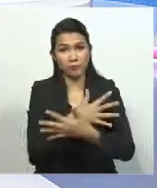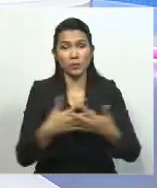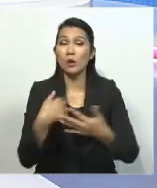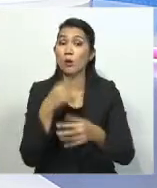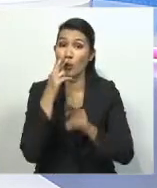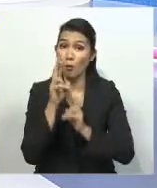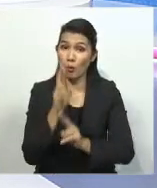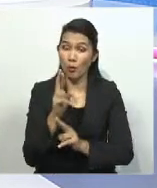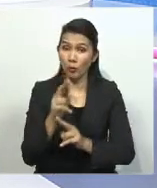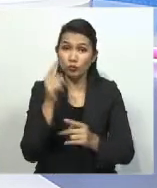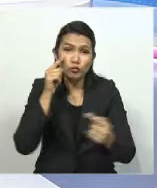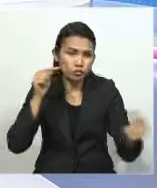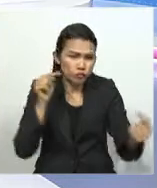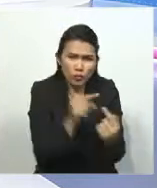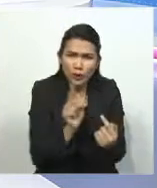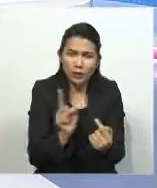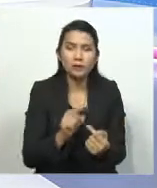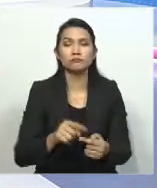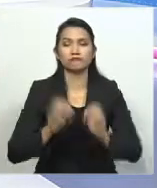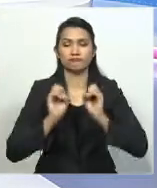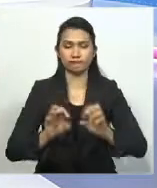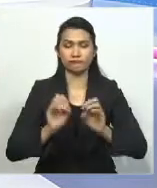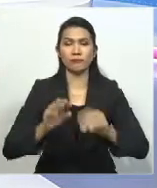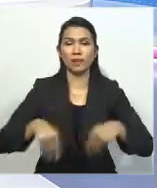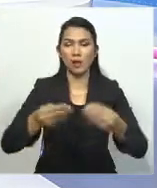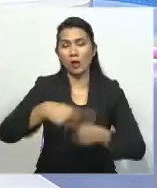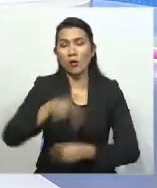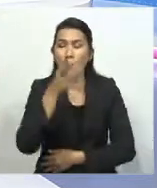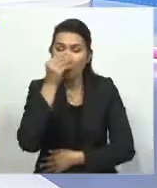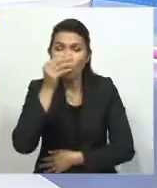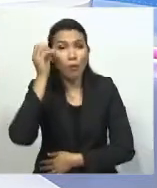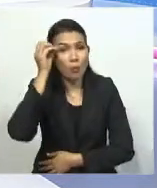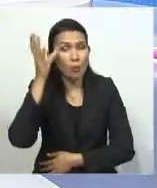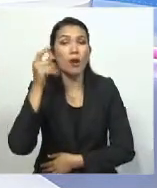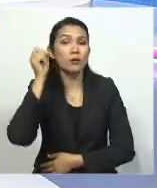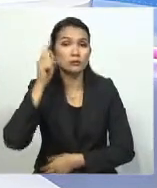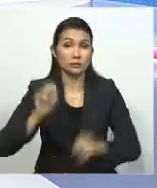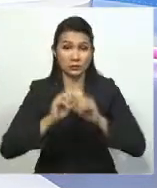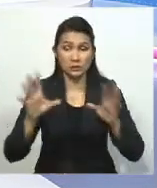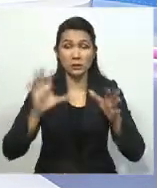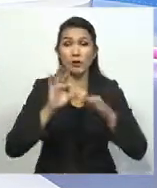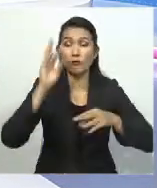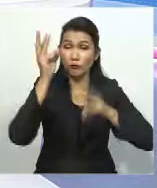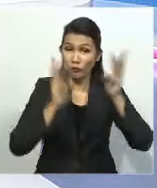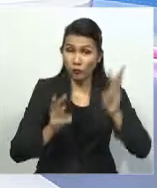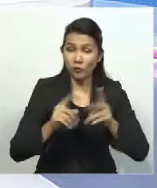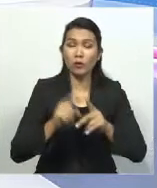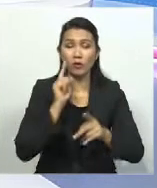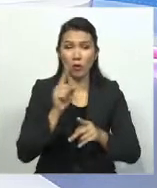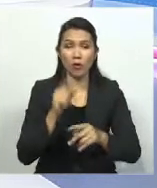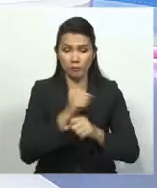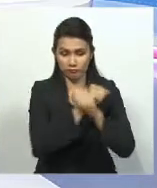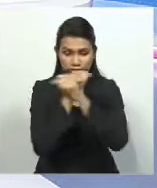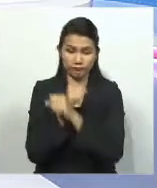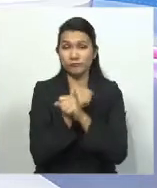เฝ้าระวังเน้นนะครับไปที่การให้ความรู้สร้างความเข้าใจที่ถูกต้องนะครับเกี่ยวกับฝุ่นละอองแล้วก็ออกมาตรการ